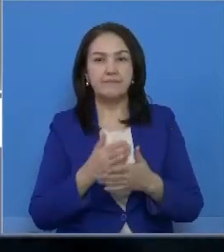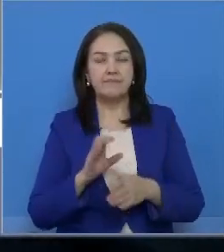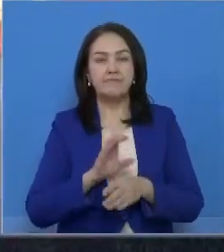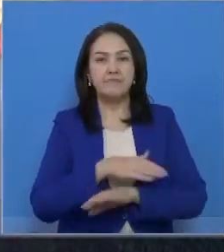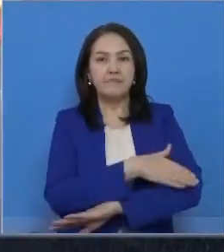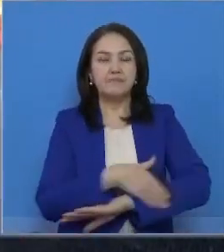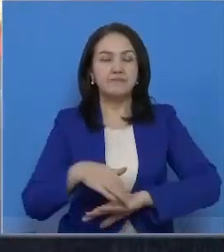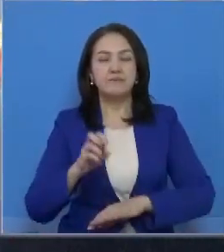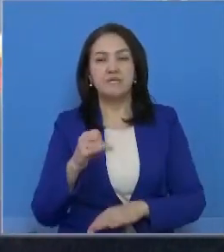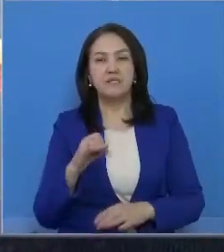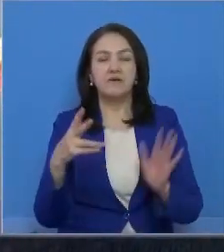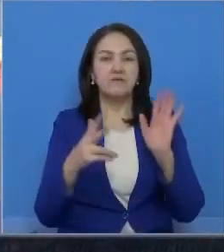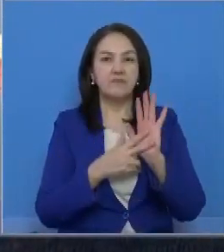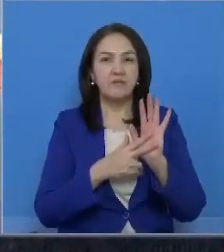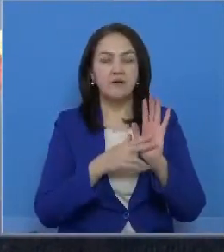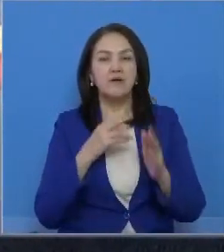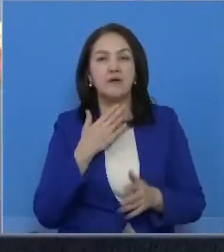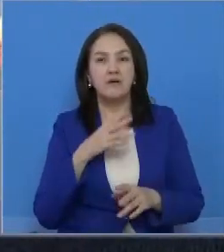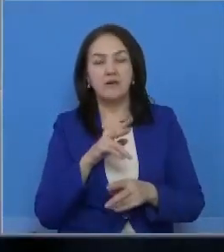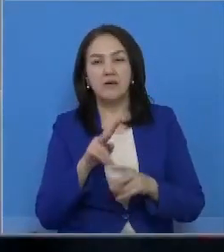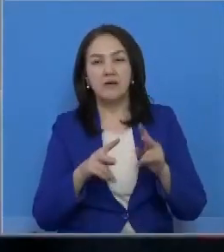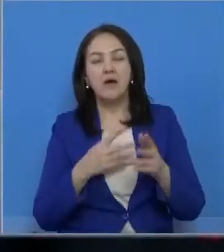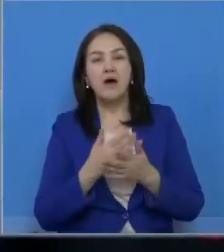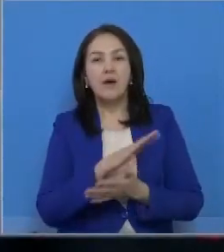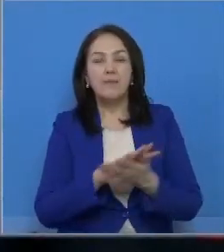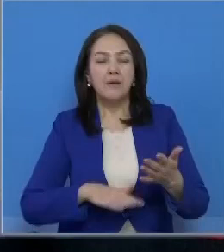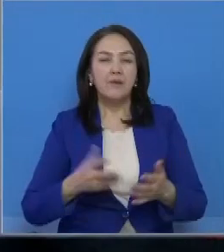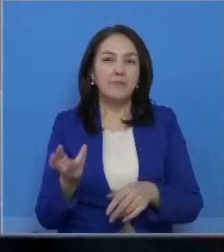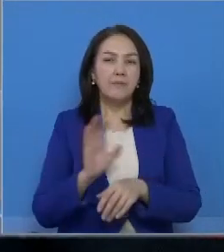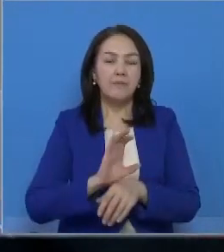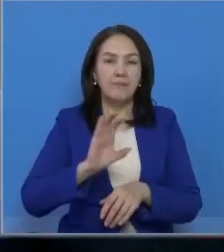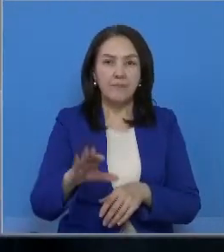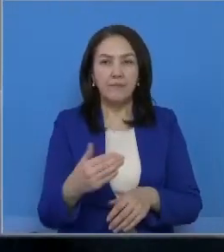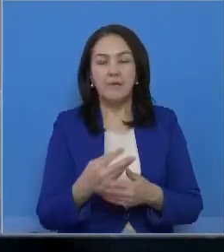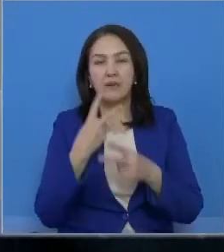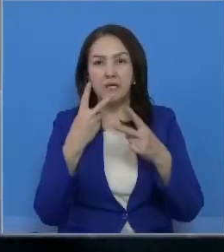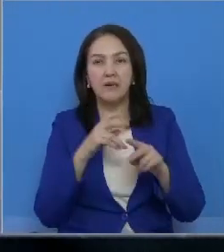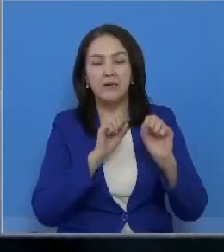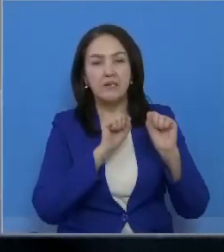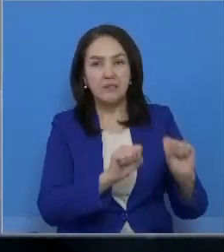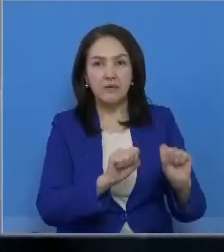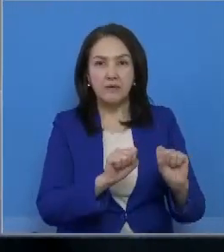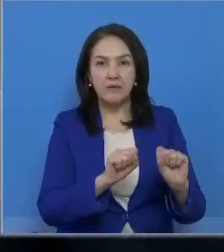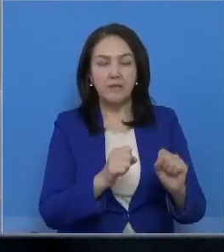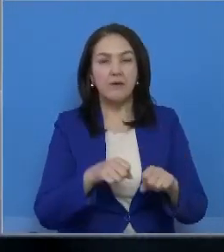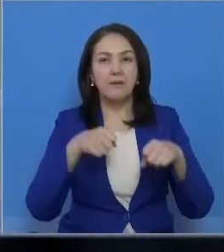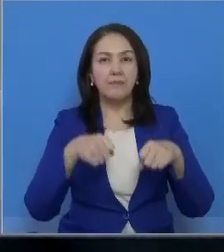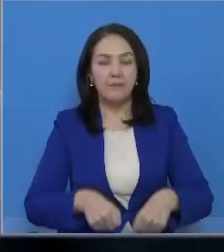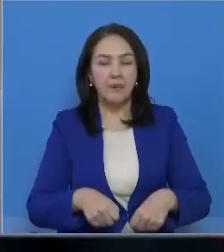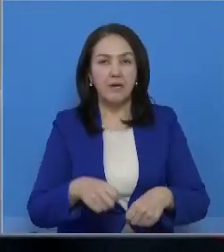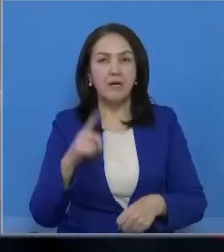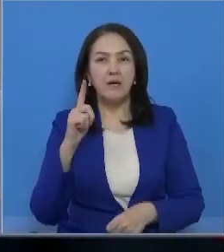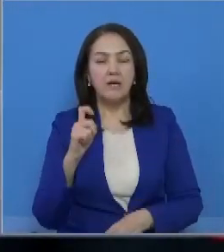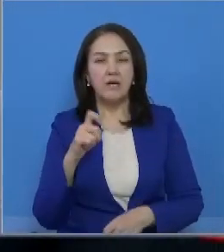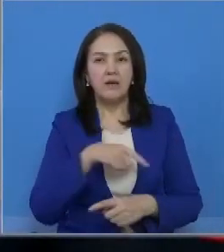адрес Департамента 8 обращений поступило в ходе рассмотрения которых защищены права более